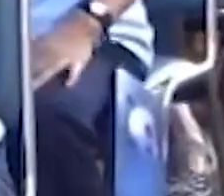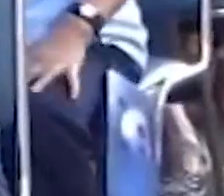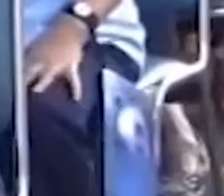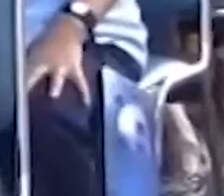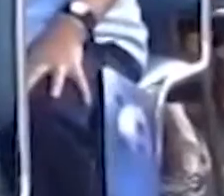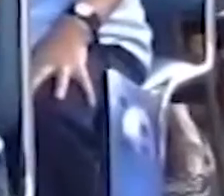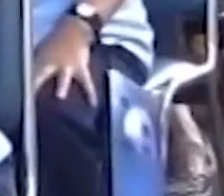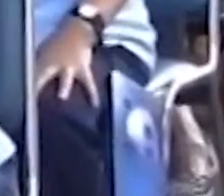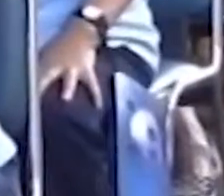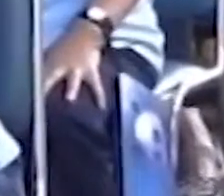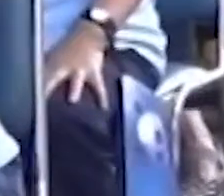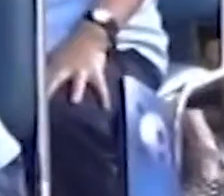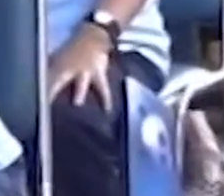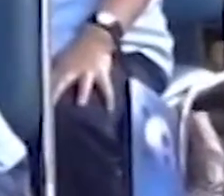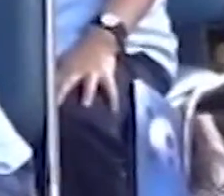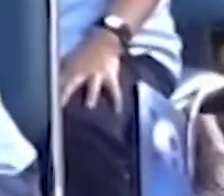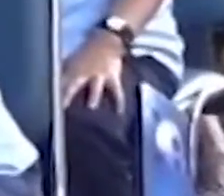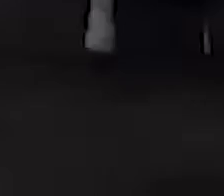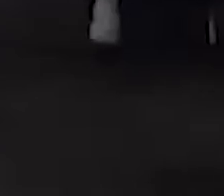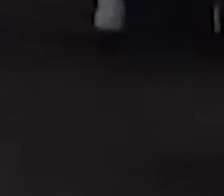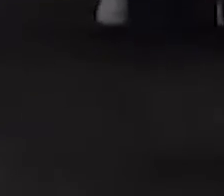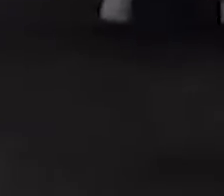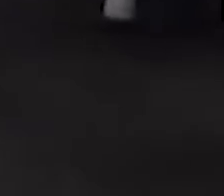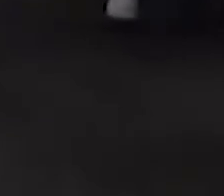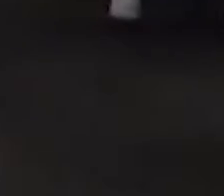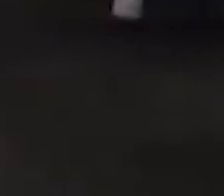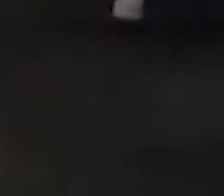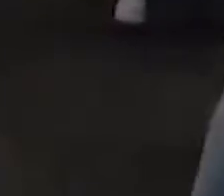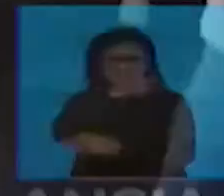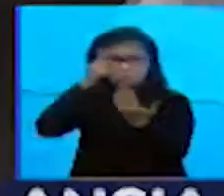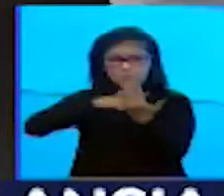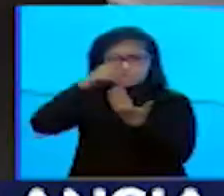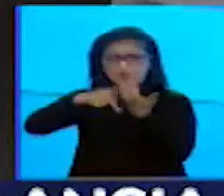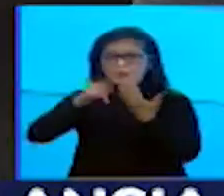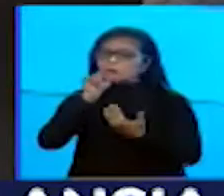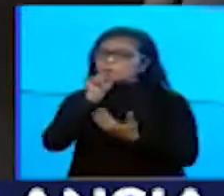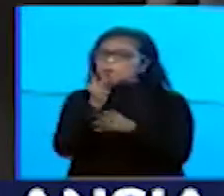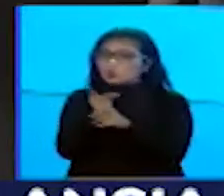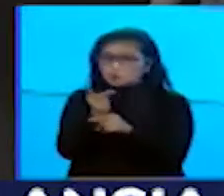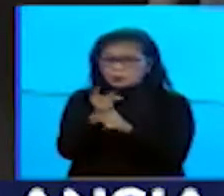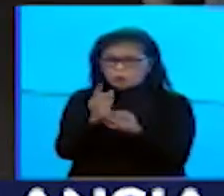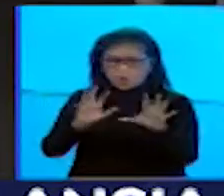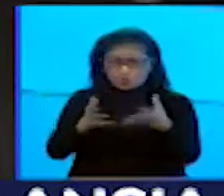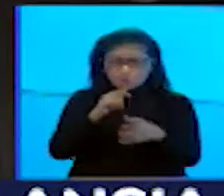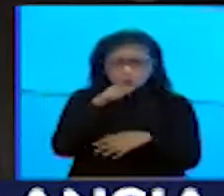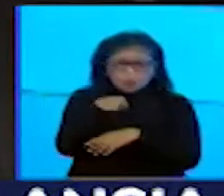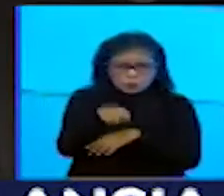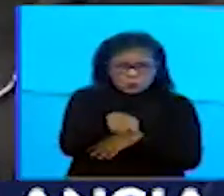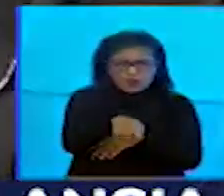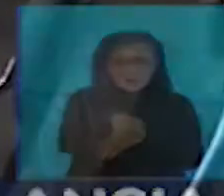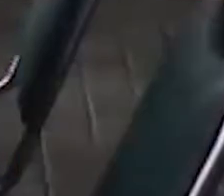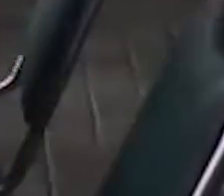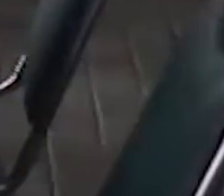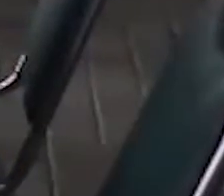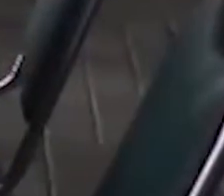Dinas Kesehatan Kota Bandung menggelar vaksinasi bagi guru dan lansia pada siang hari di bulan Ramadan menyesuaikan dengan jadwal penyuntikan tahap kedua.